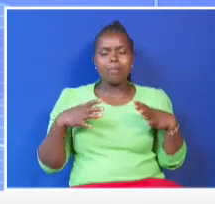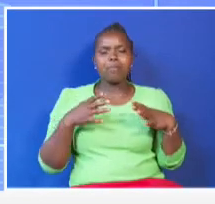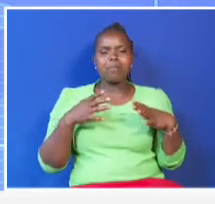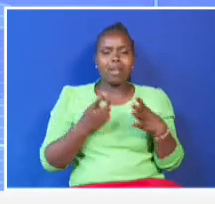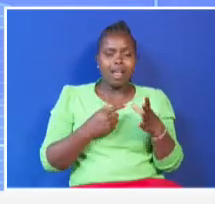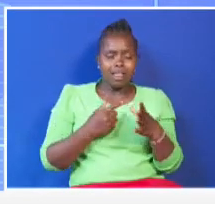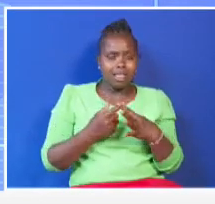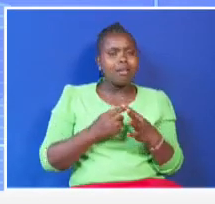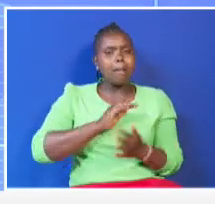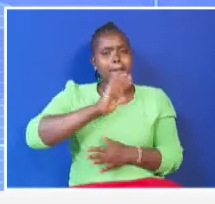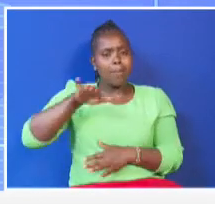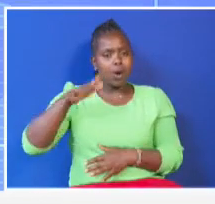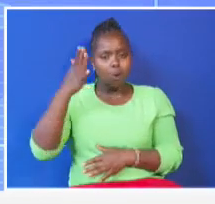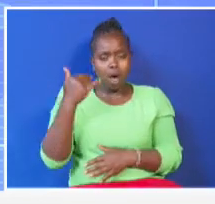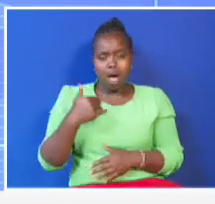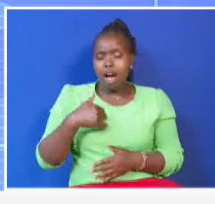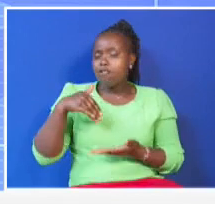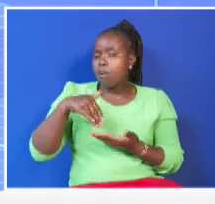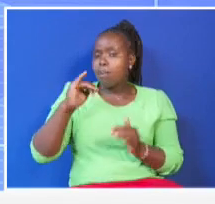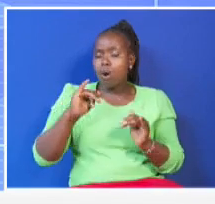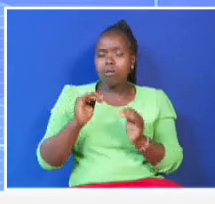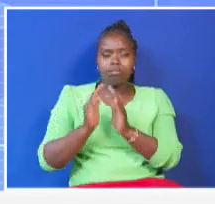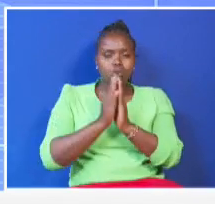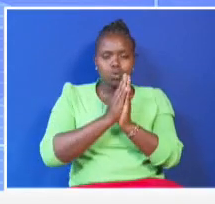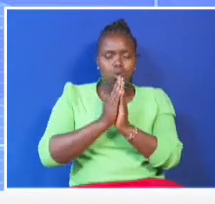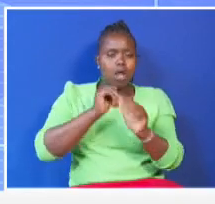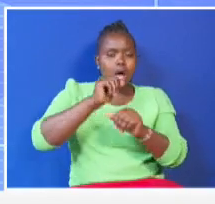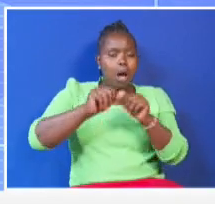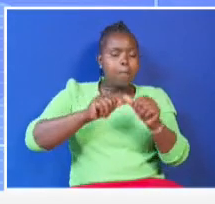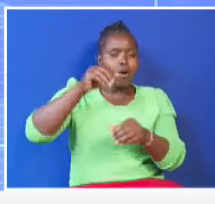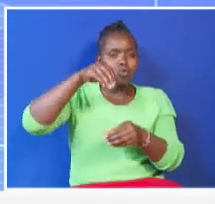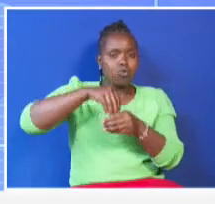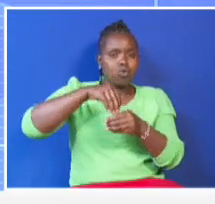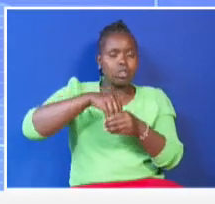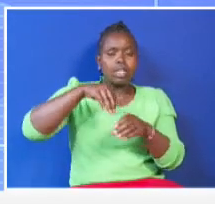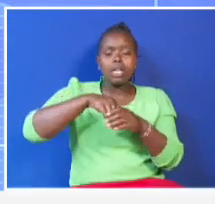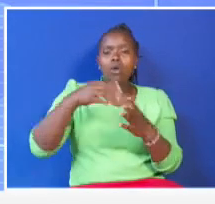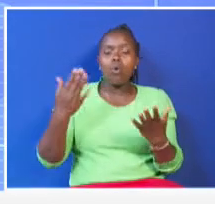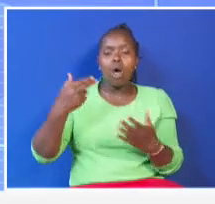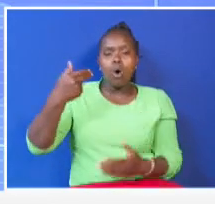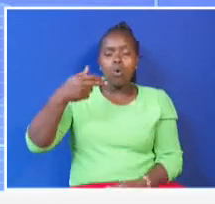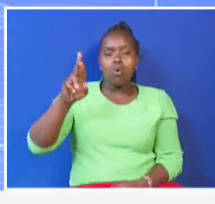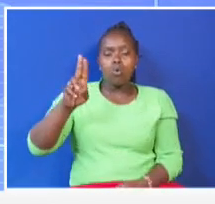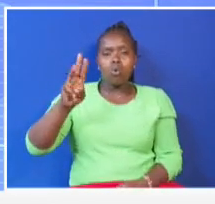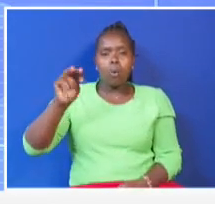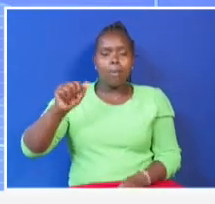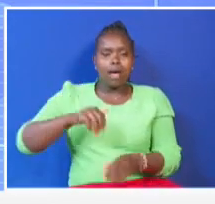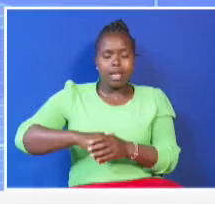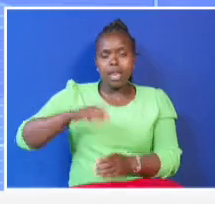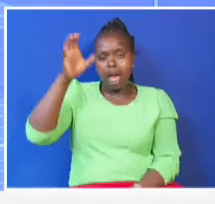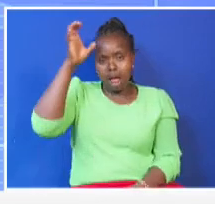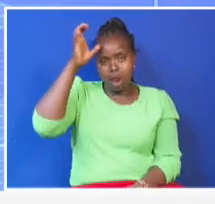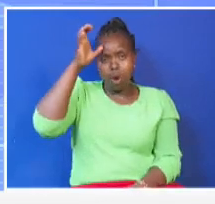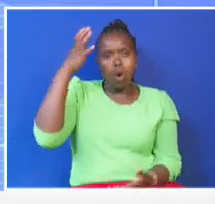kiduchu. Usikwende mbali, manake tuarejea na taarifa nyingi tu kuhusiana pia na uchaguzi mdogo wa kule Huruma, kaunti ya Wasinigishu,